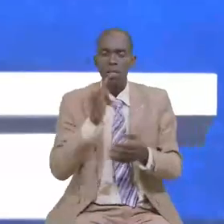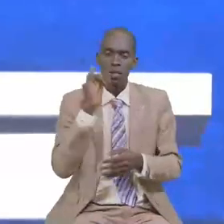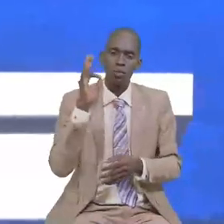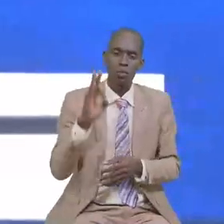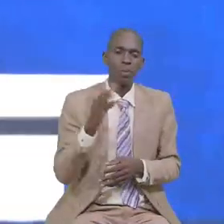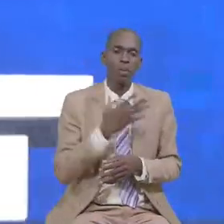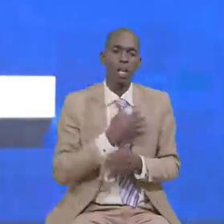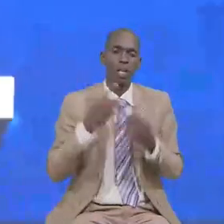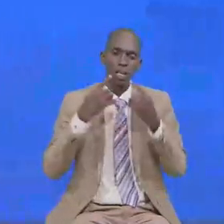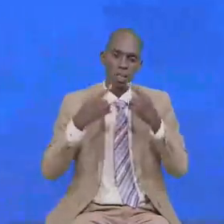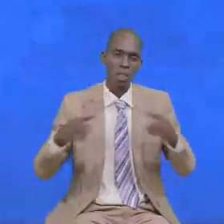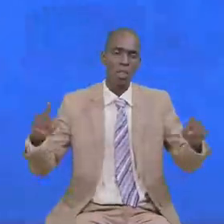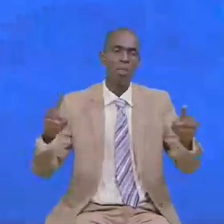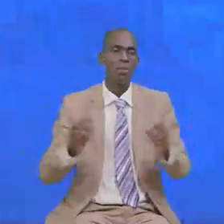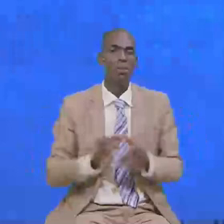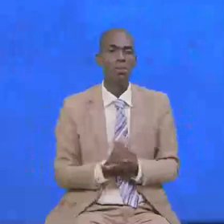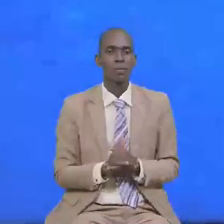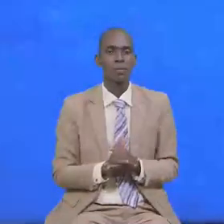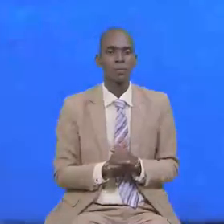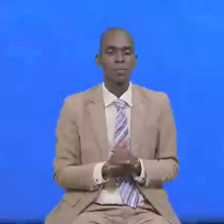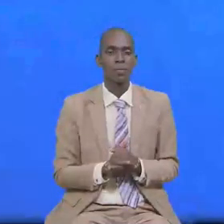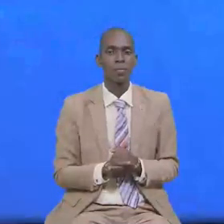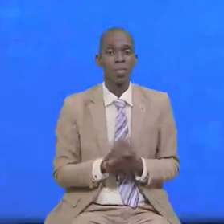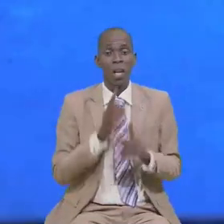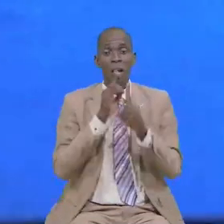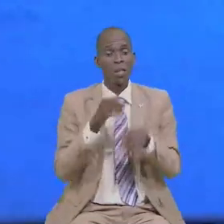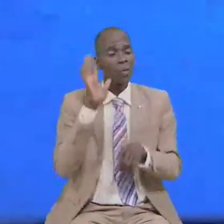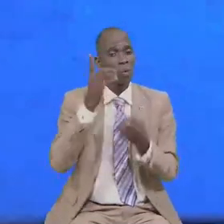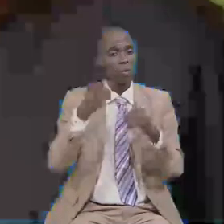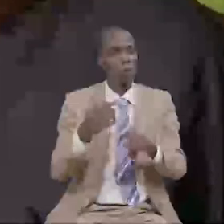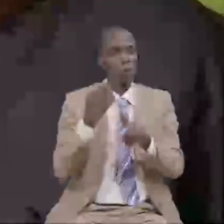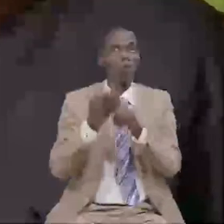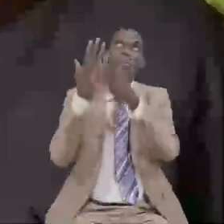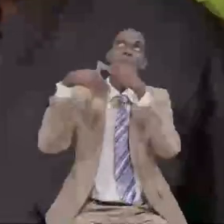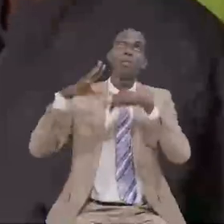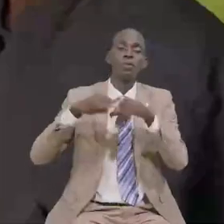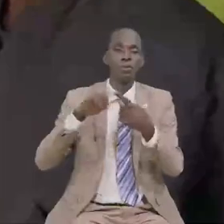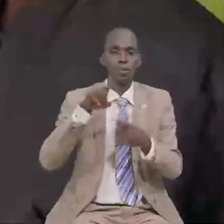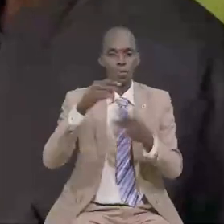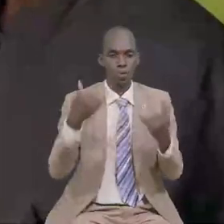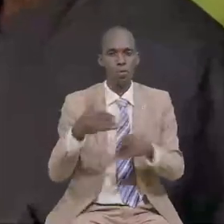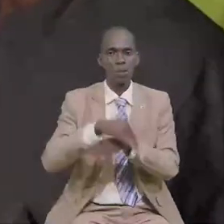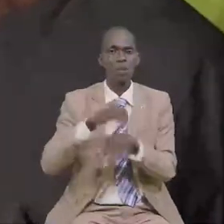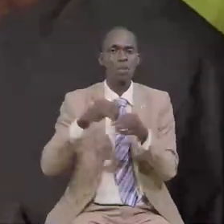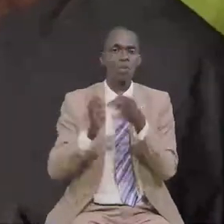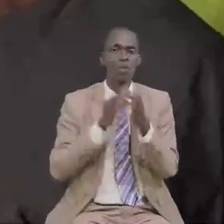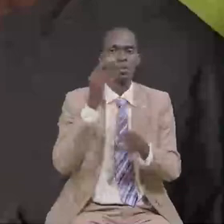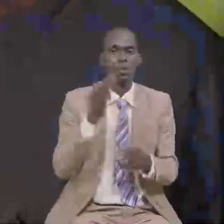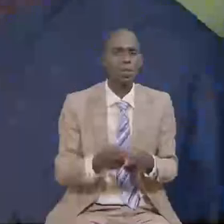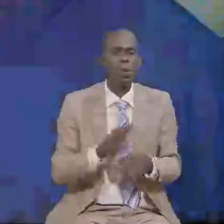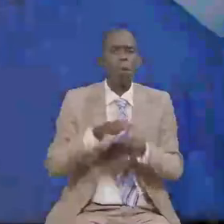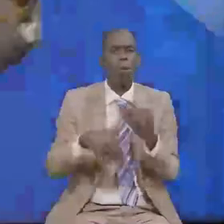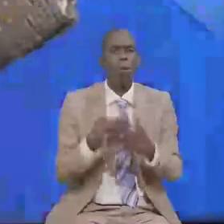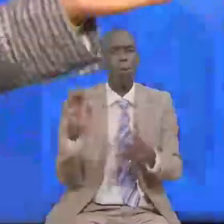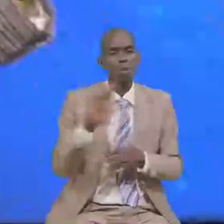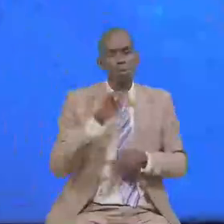nouvelle est annoncée aux pauvres. La réponse viendra au ciel ce soir. La réponse viendra du